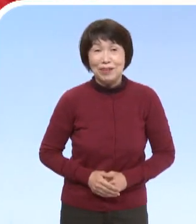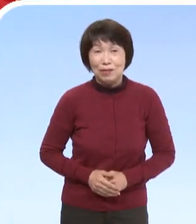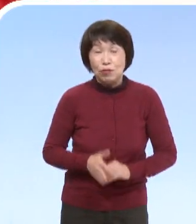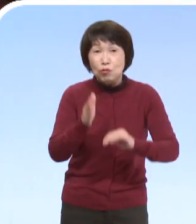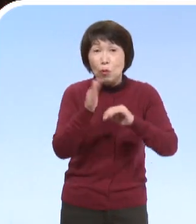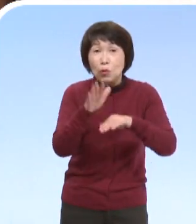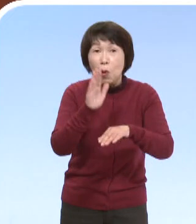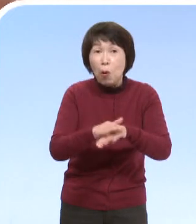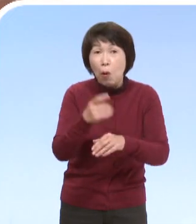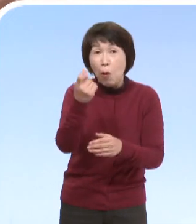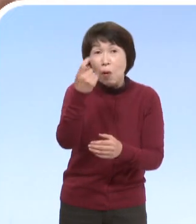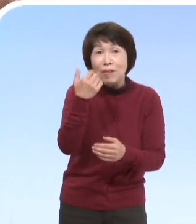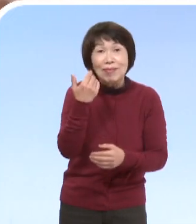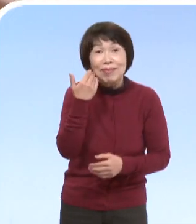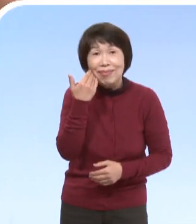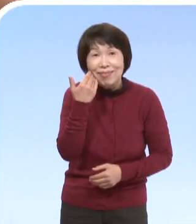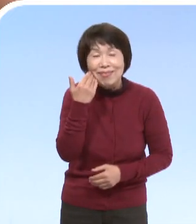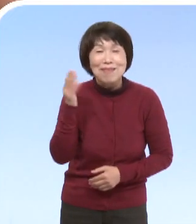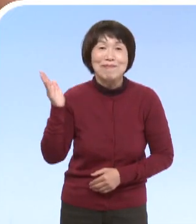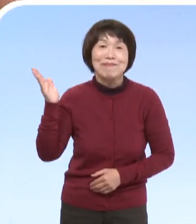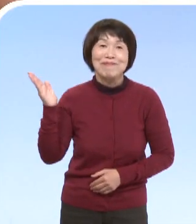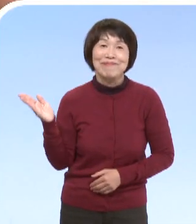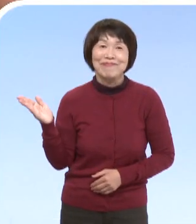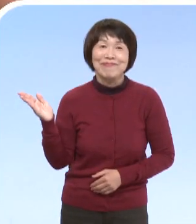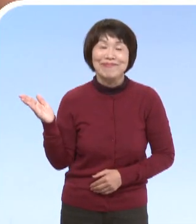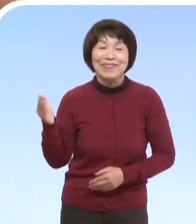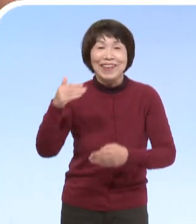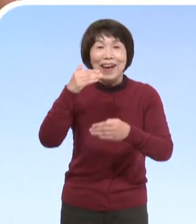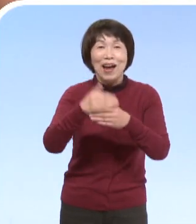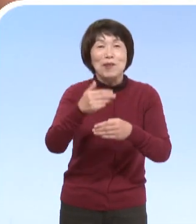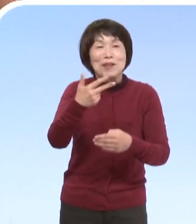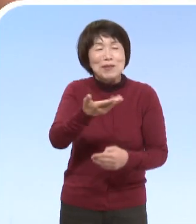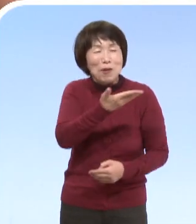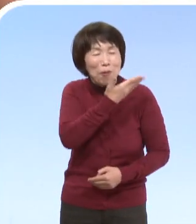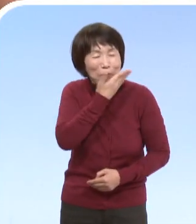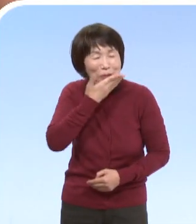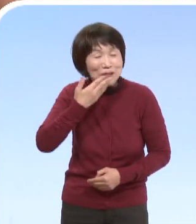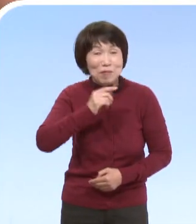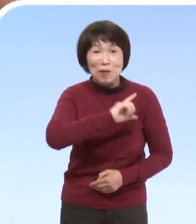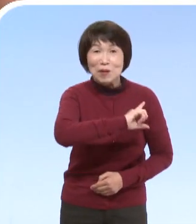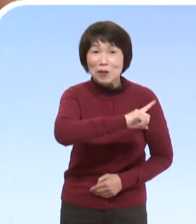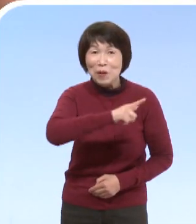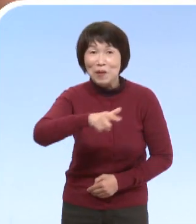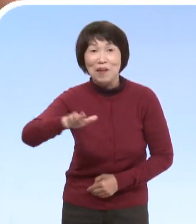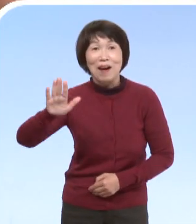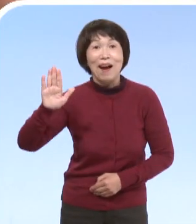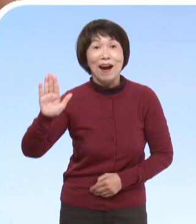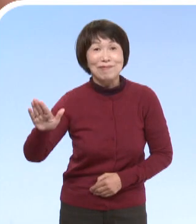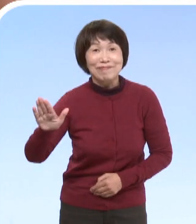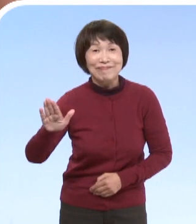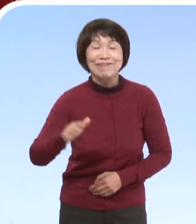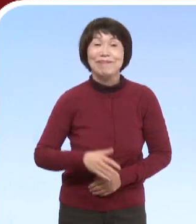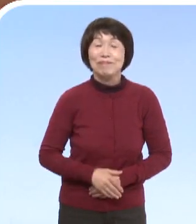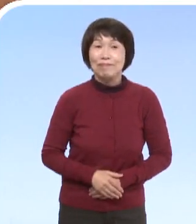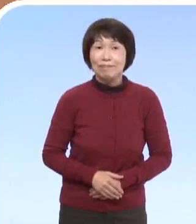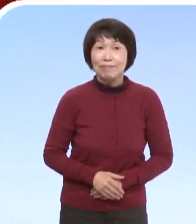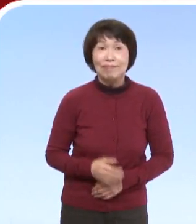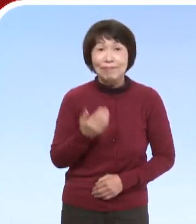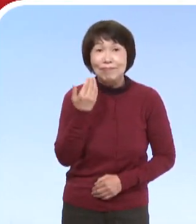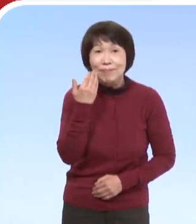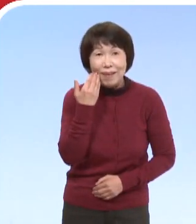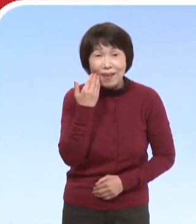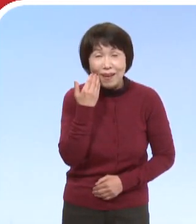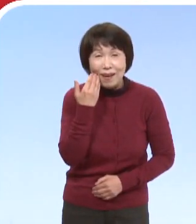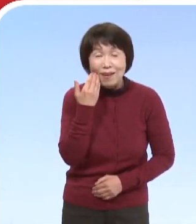レシピを教えてくれるのは、 相生市は美味しいもんいっぱいあるんやで、